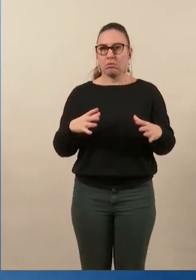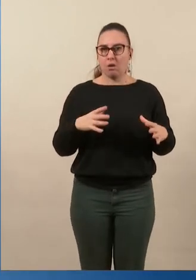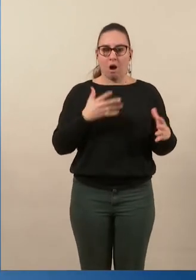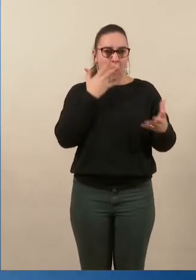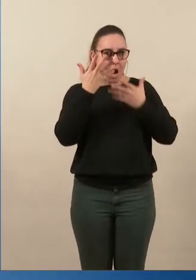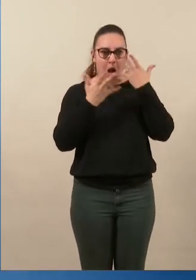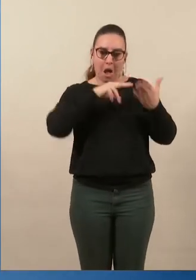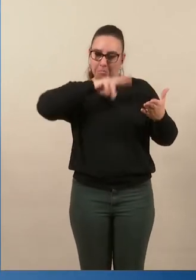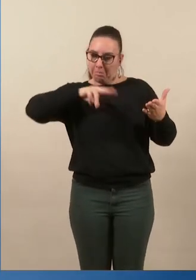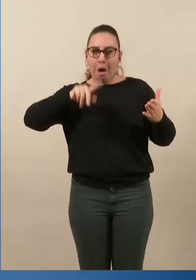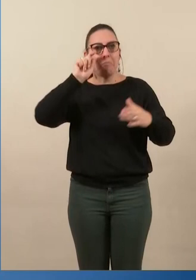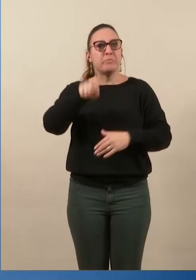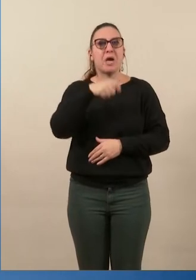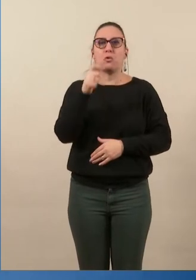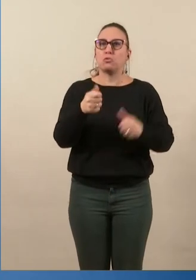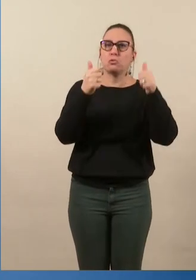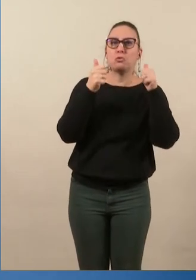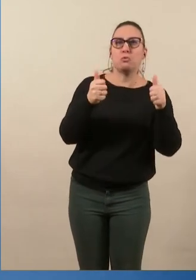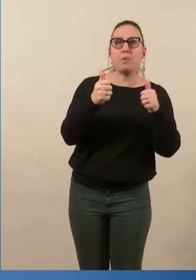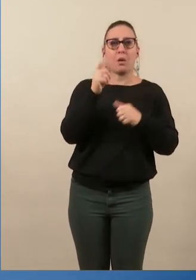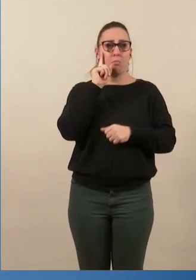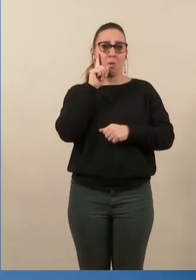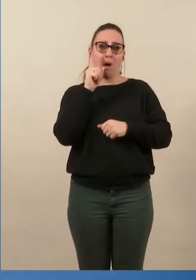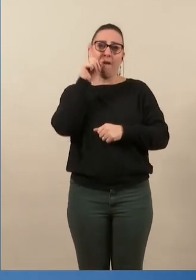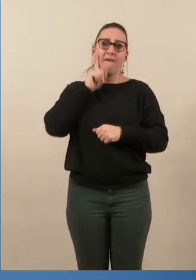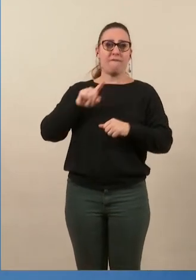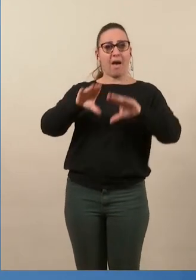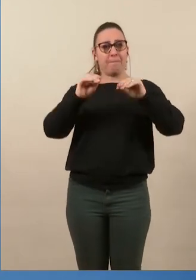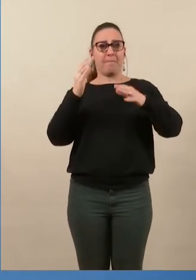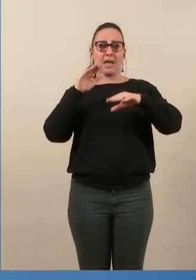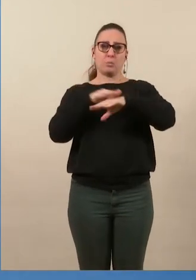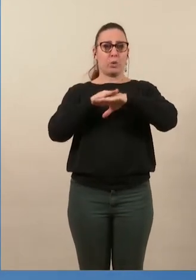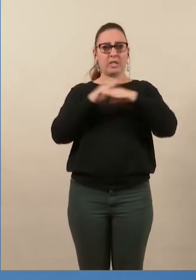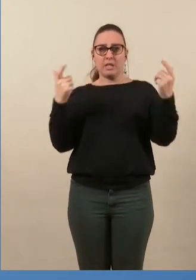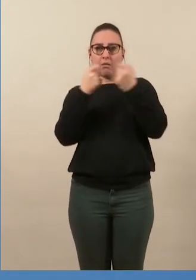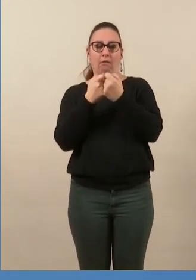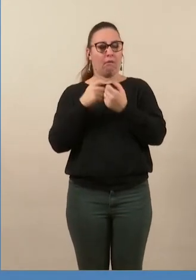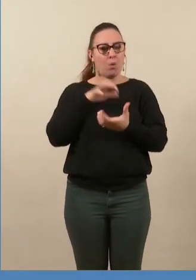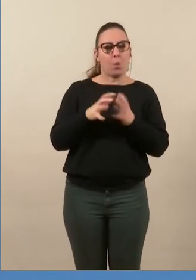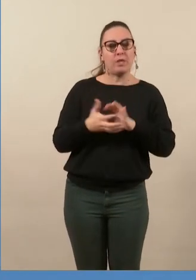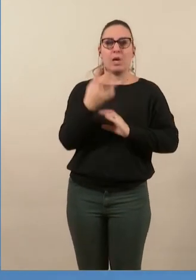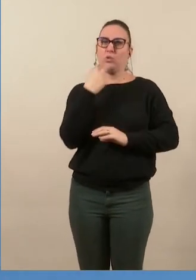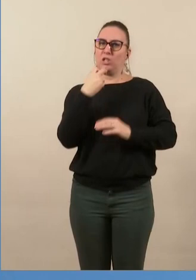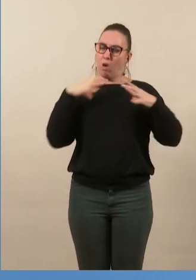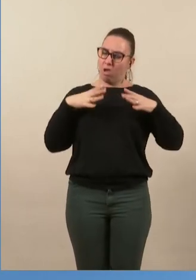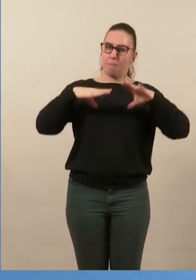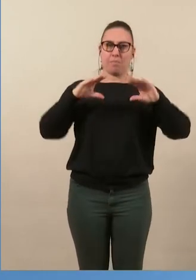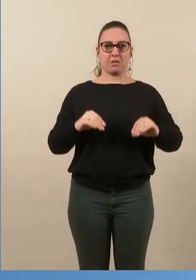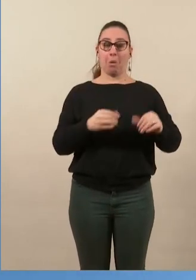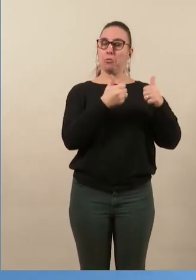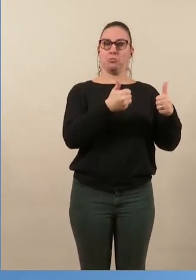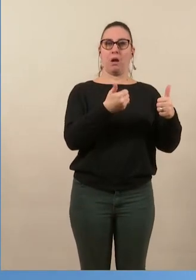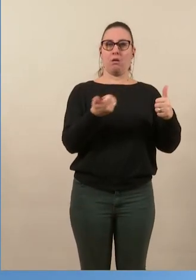quand on voit la difficulté des des femmes en politique et à s'inscrire dans la vie citoyenne sur le papier